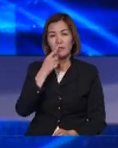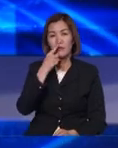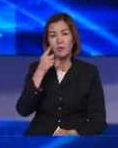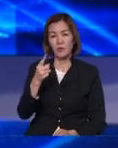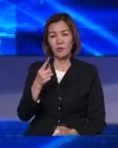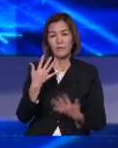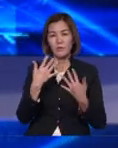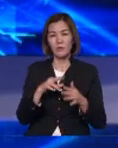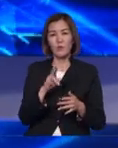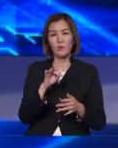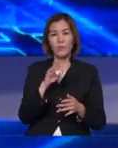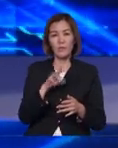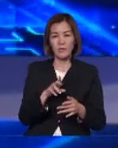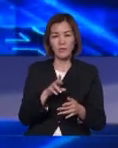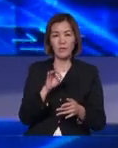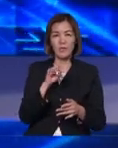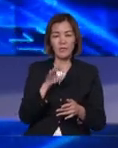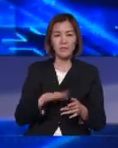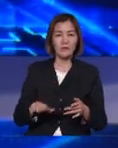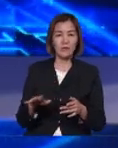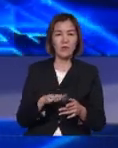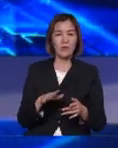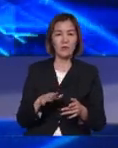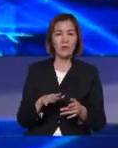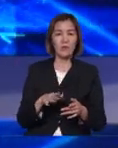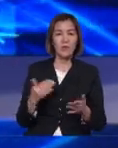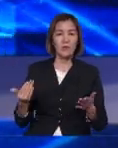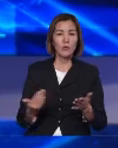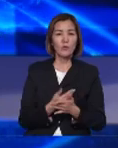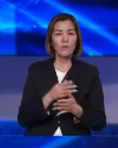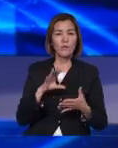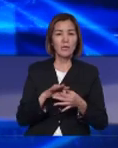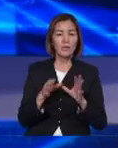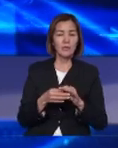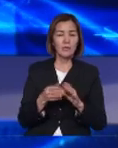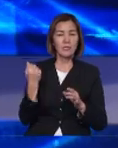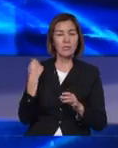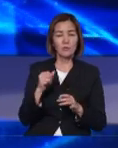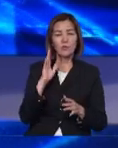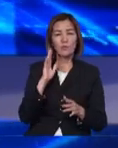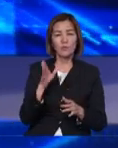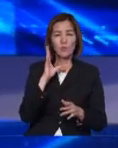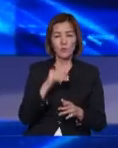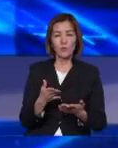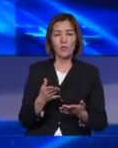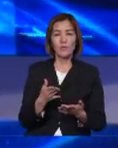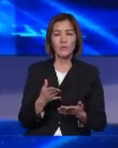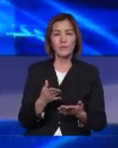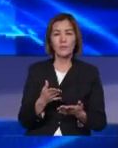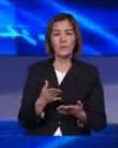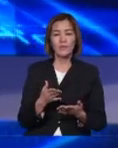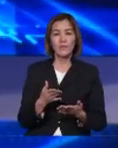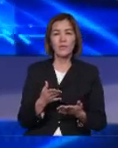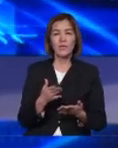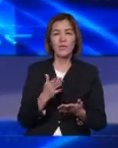В недалеком будущем село Кобрли Каратальского района вполне может стать родиной олимпийских чемпионов. Подспорьем для